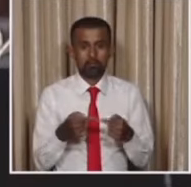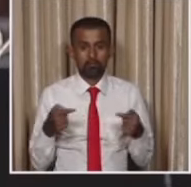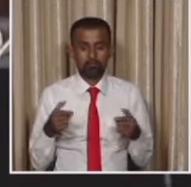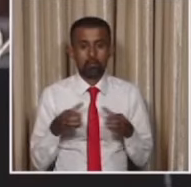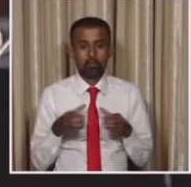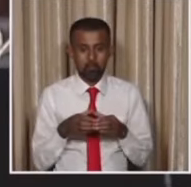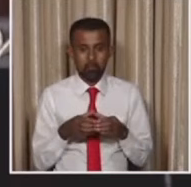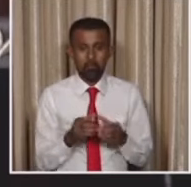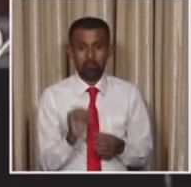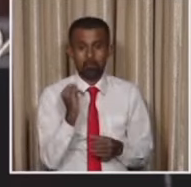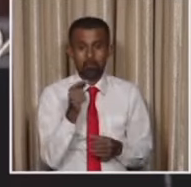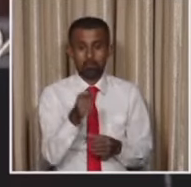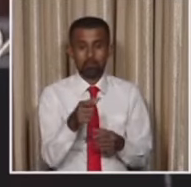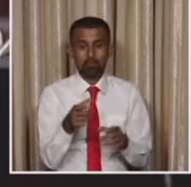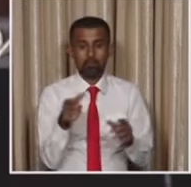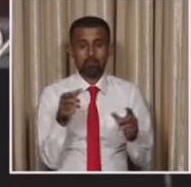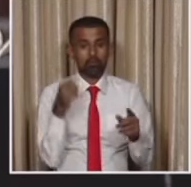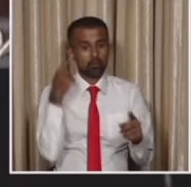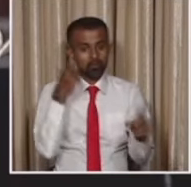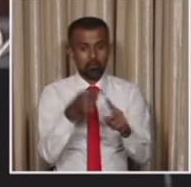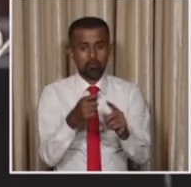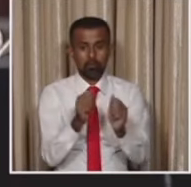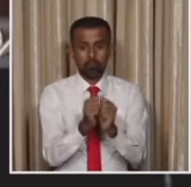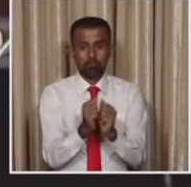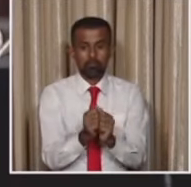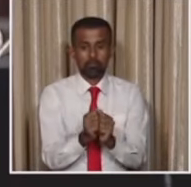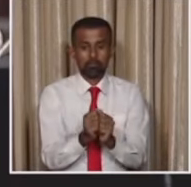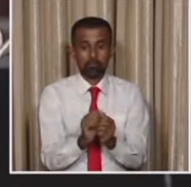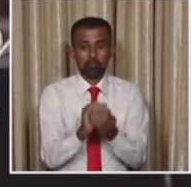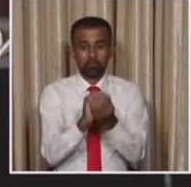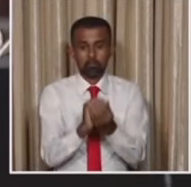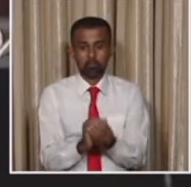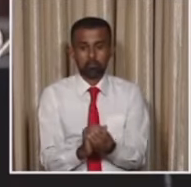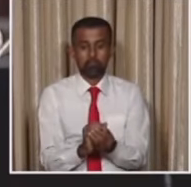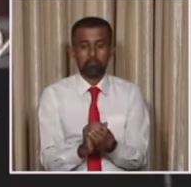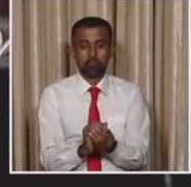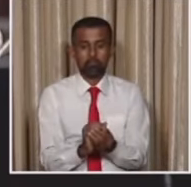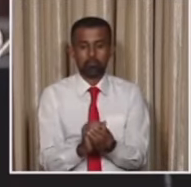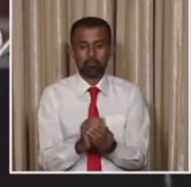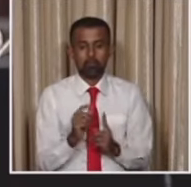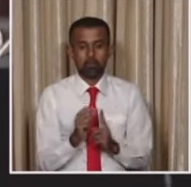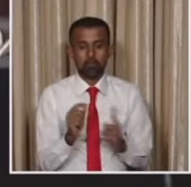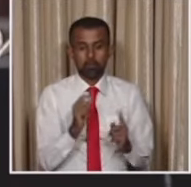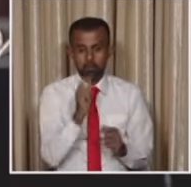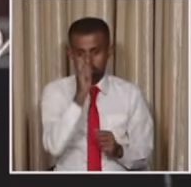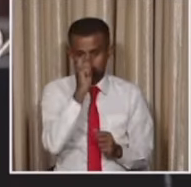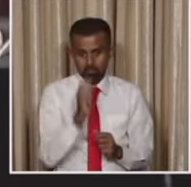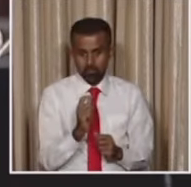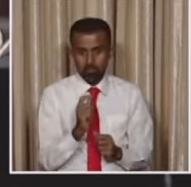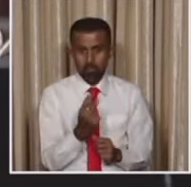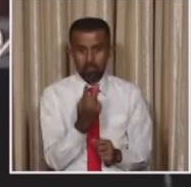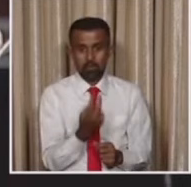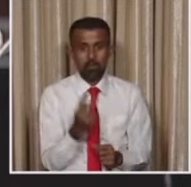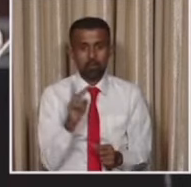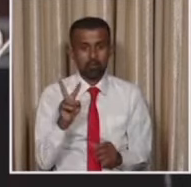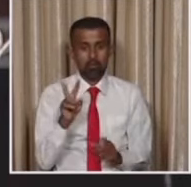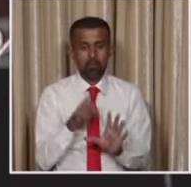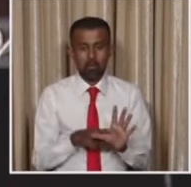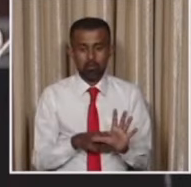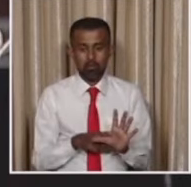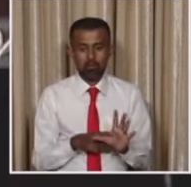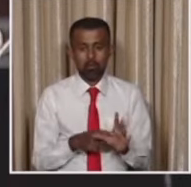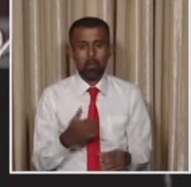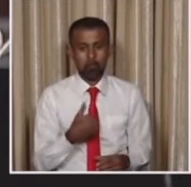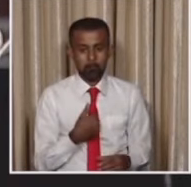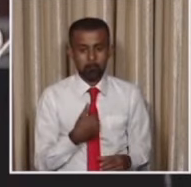වුණත් නිලධාරින් සම්බන්ධයෙන් කටයුතු කරන්නේ හරිම ප්‍රවේශමෙන්. මුලාසනාරූඪ මන්ත්‍රීතුමනි, 2002 වසරේ